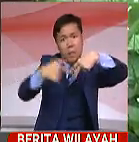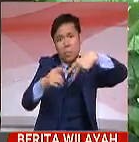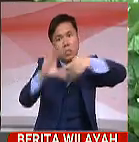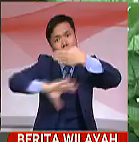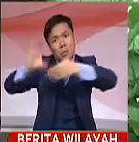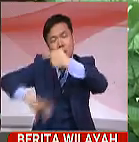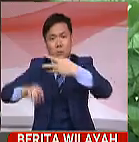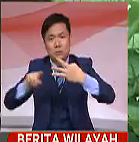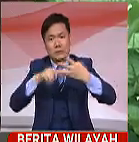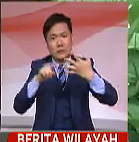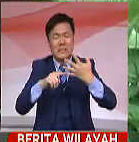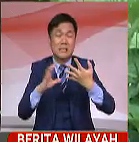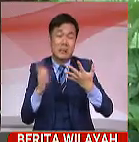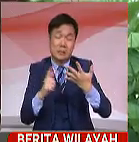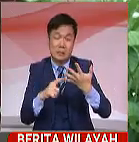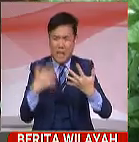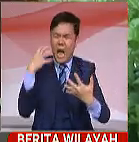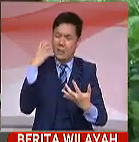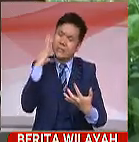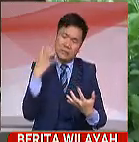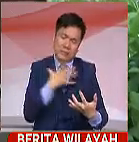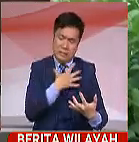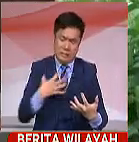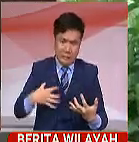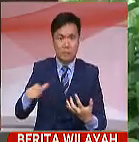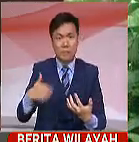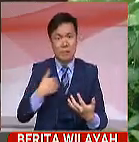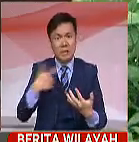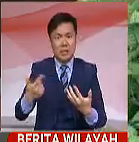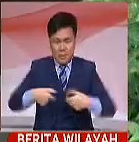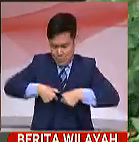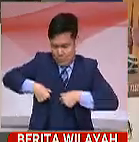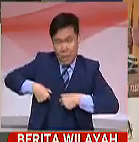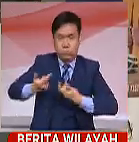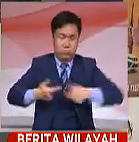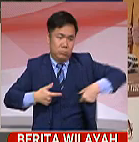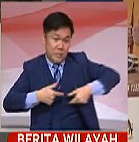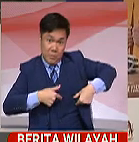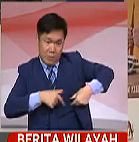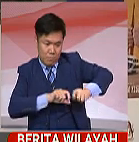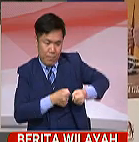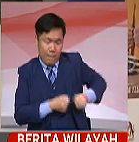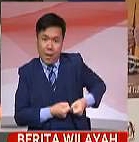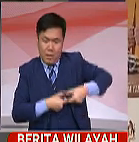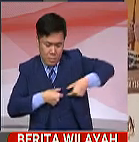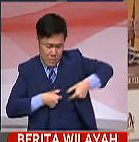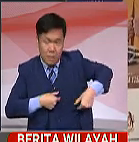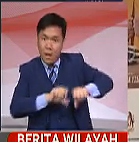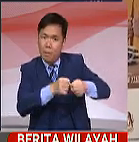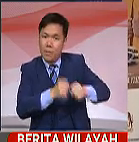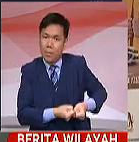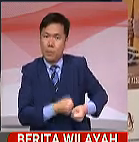serta kesan gigitan pada badan mangsa selain 3 tulang rusuk kirinya patah.